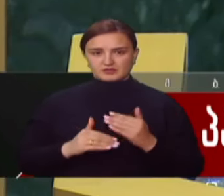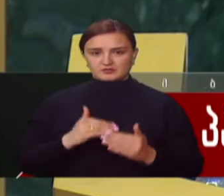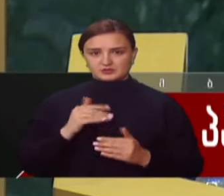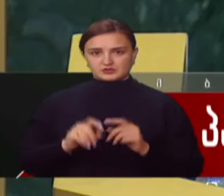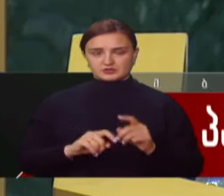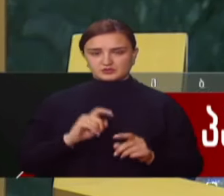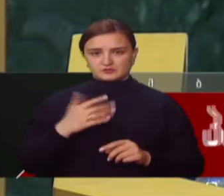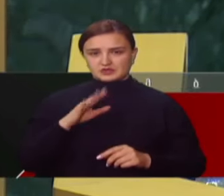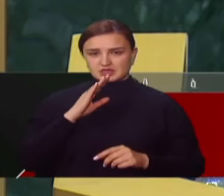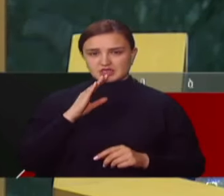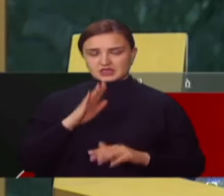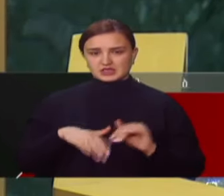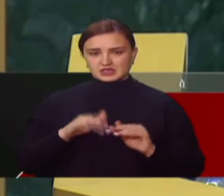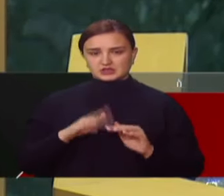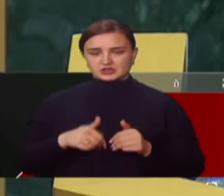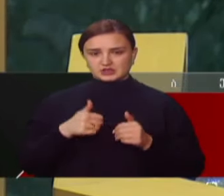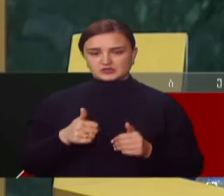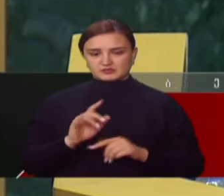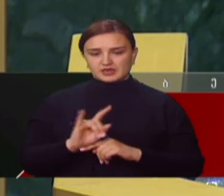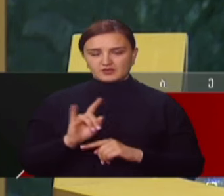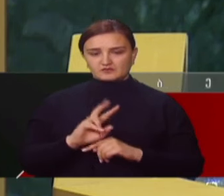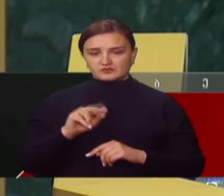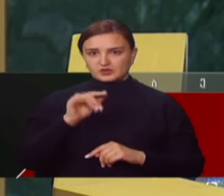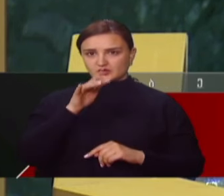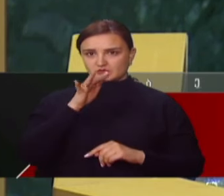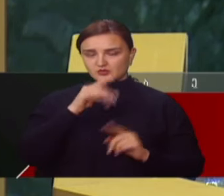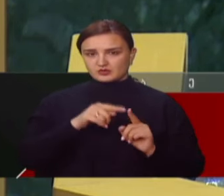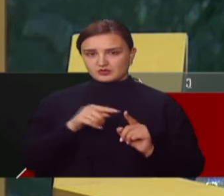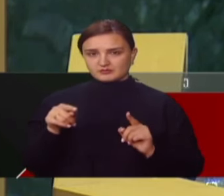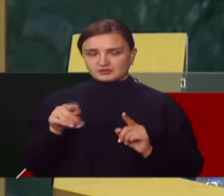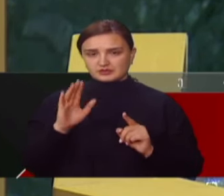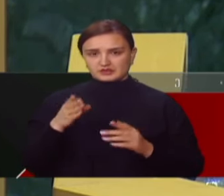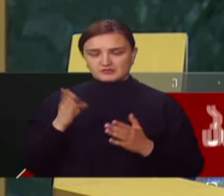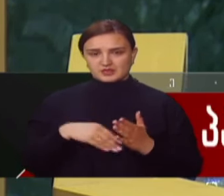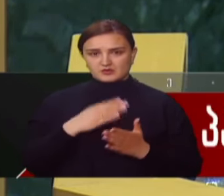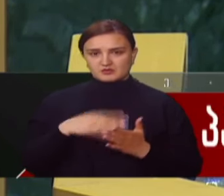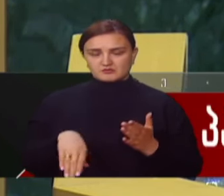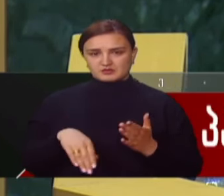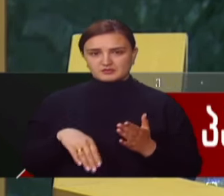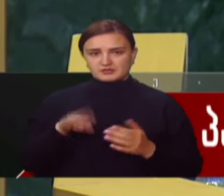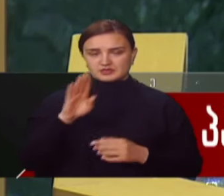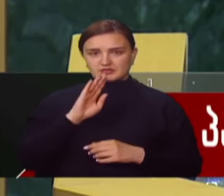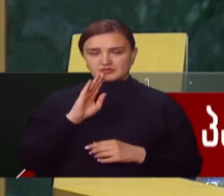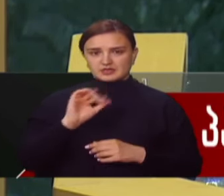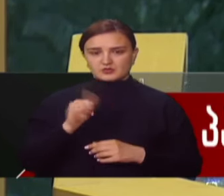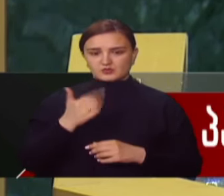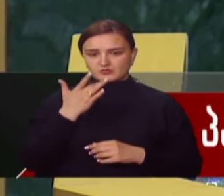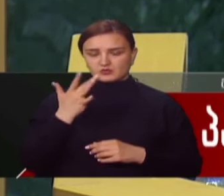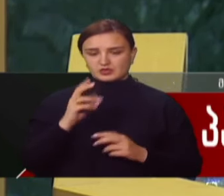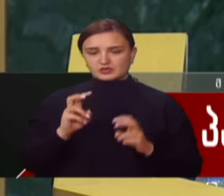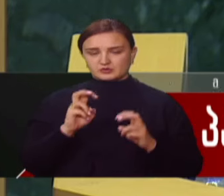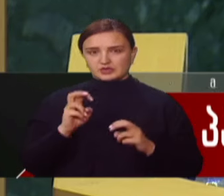და ქალთა ხელშეწყობის ხელოვნური და დროებითი ზომა ამ ეტაპზე იქნება გაუქმებული. Მე ქალთა როგორც პოლიტიკური,